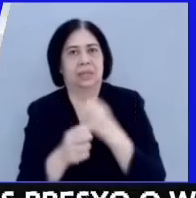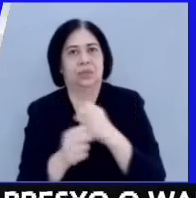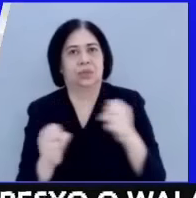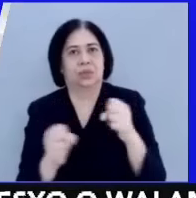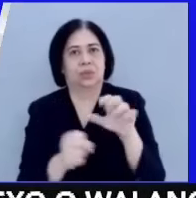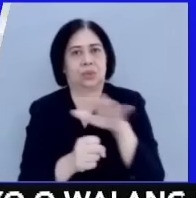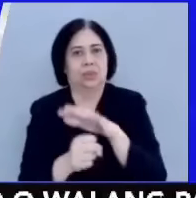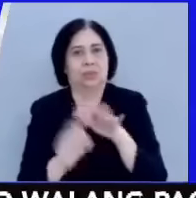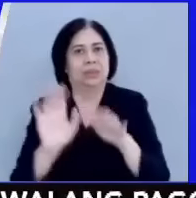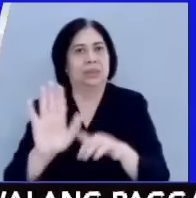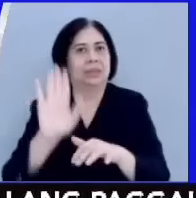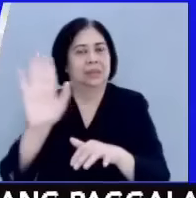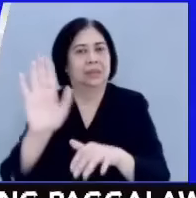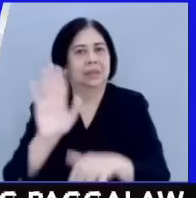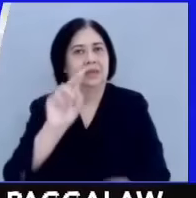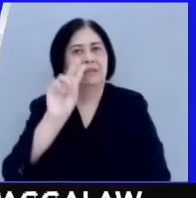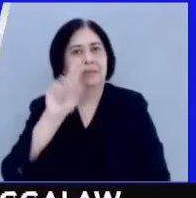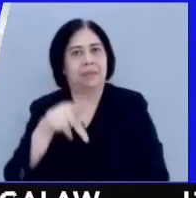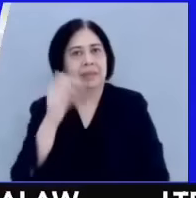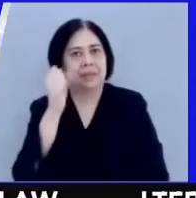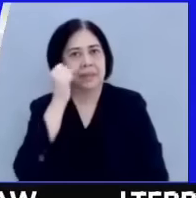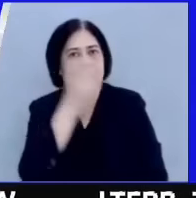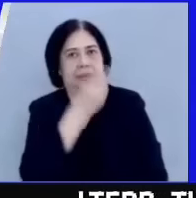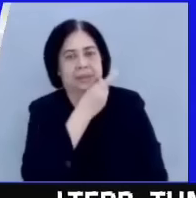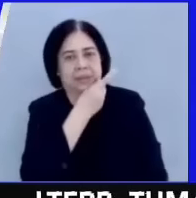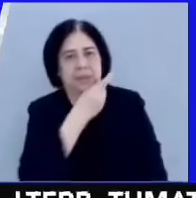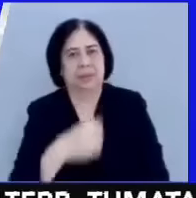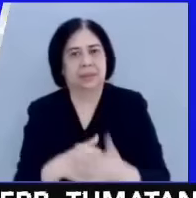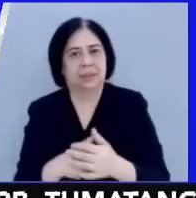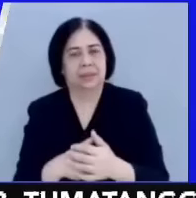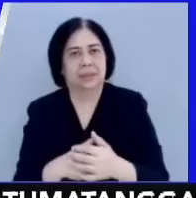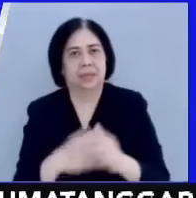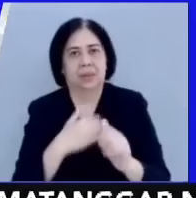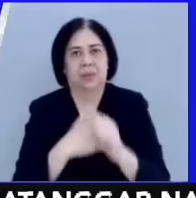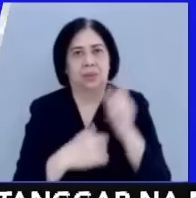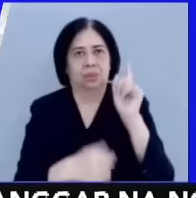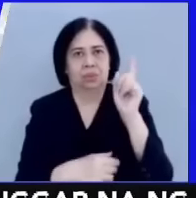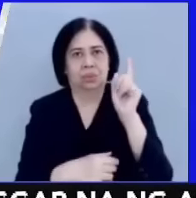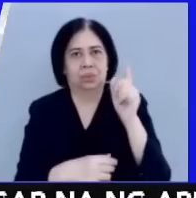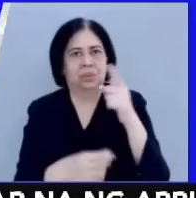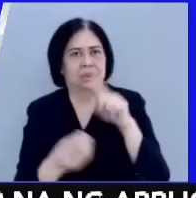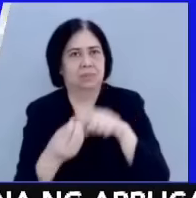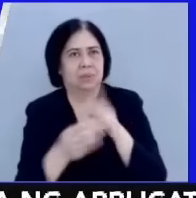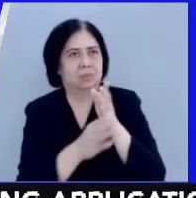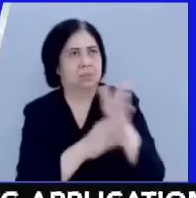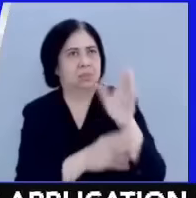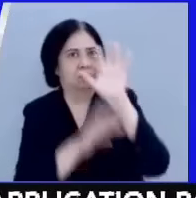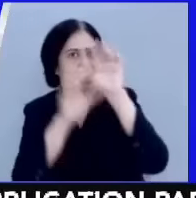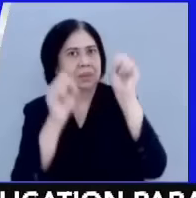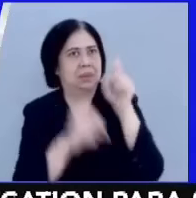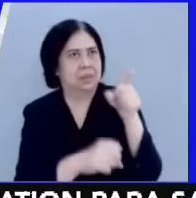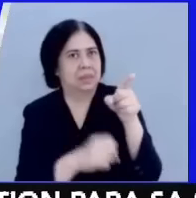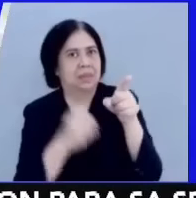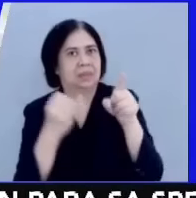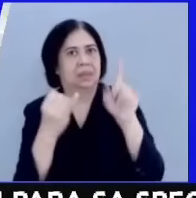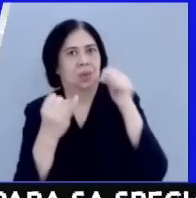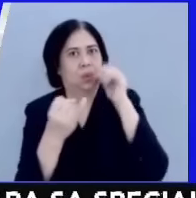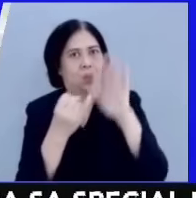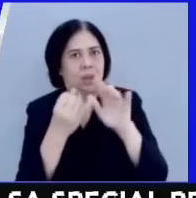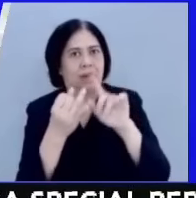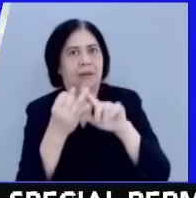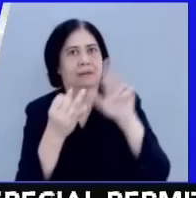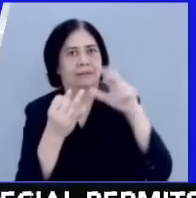ng ni Vice President okay at ang threats ni Vice President directly to the President the first lady and the speaker ay